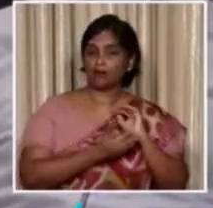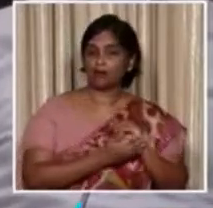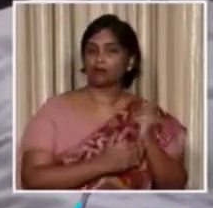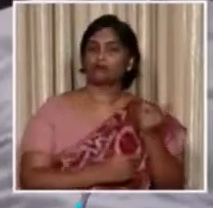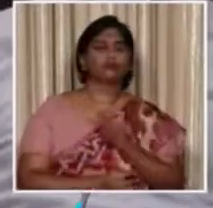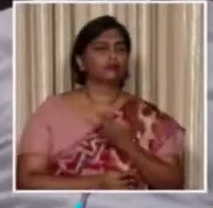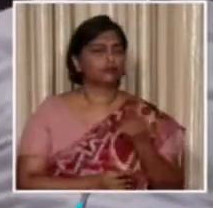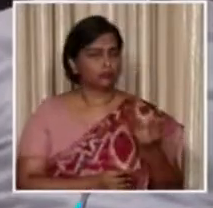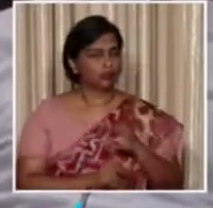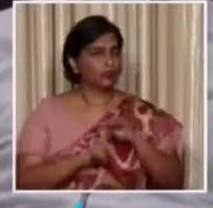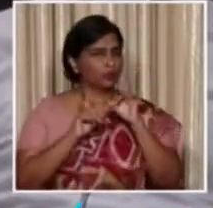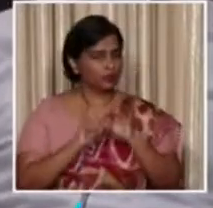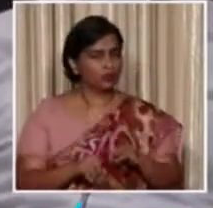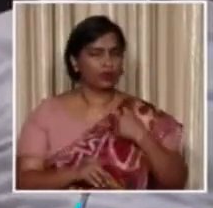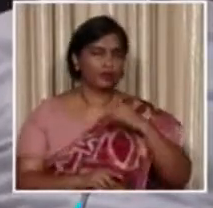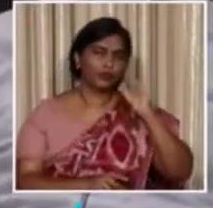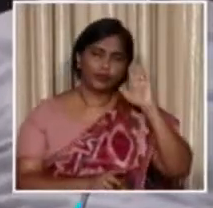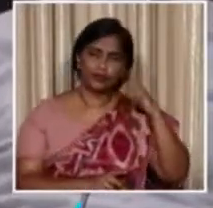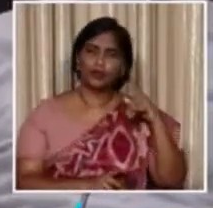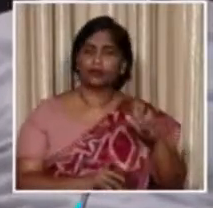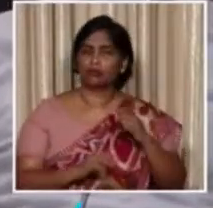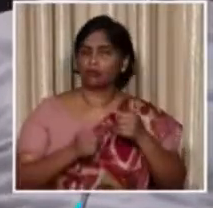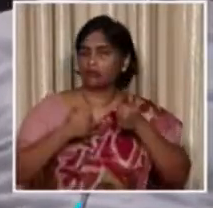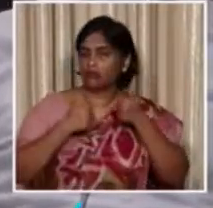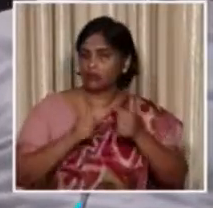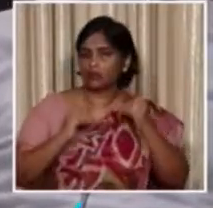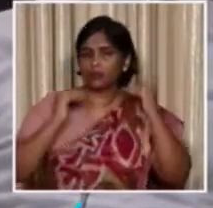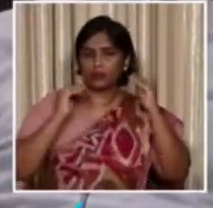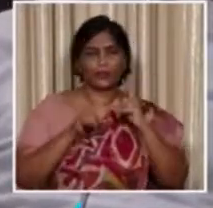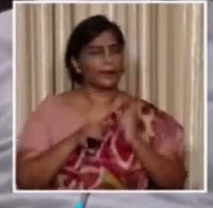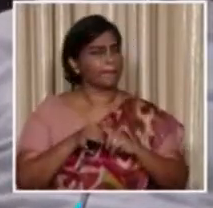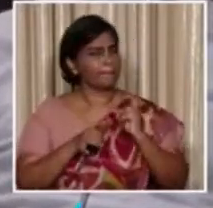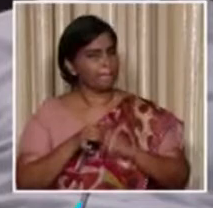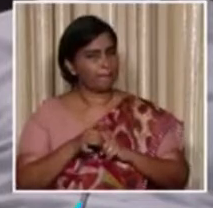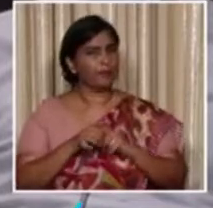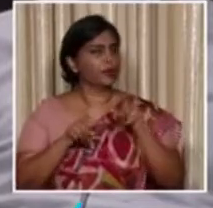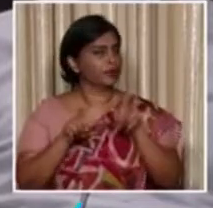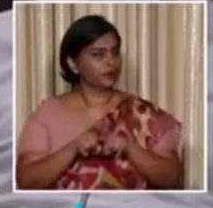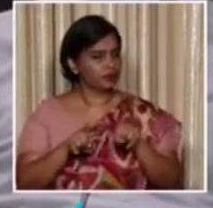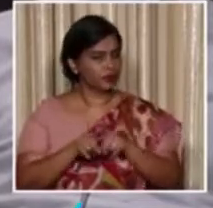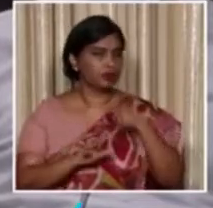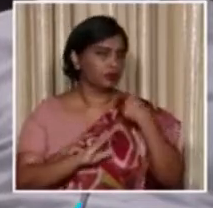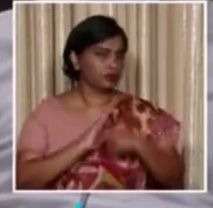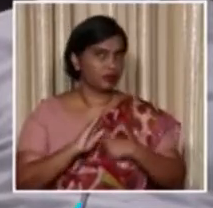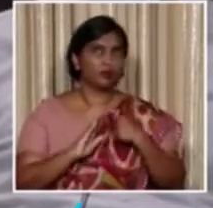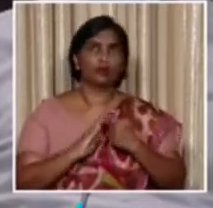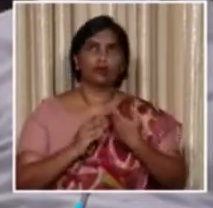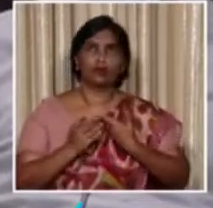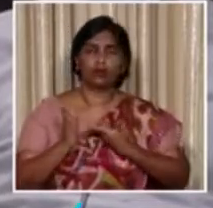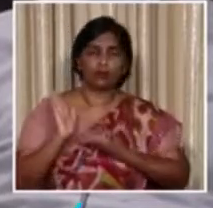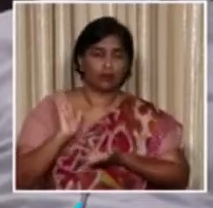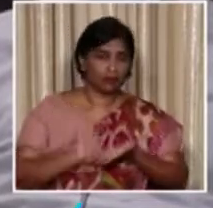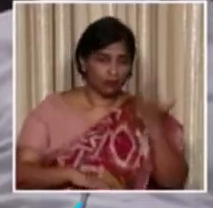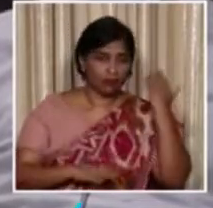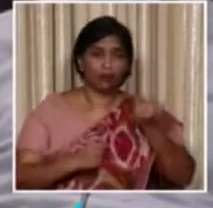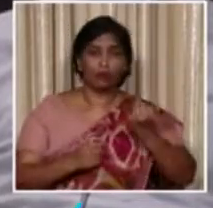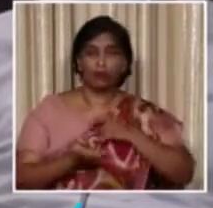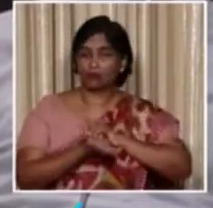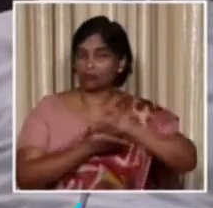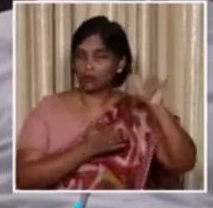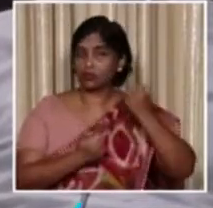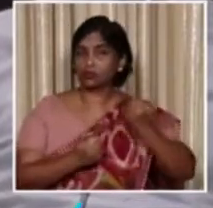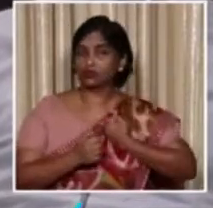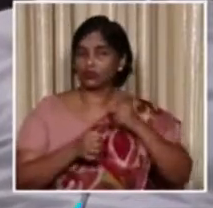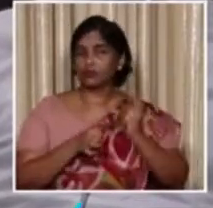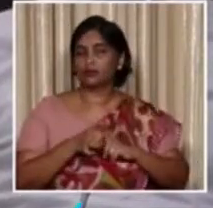විටත් ඒ තිබෙන විශේෂයෙන්ම ප්‍රමිතීන් වල තියෙන ප්‍රශ්න, ඒ වගේම මේ රටෙන් පිට වෙලා යන වෛද්‍යවරුන්ගේ